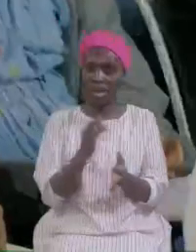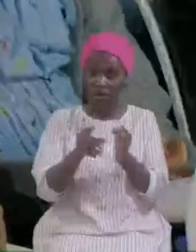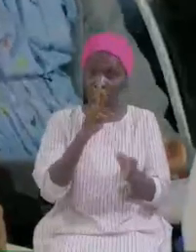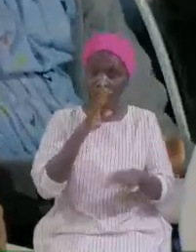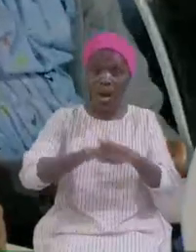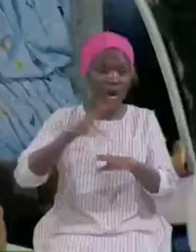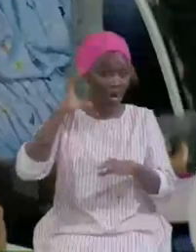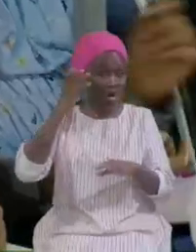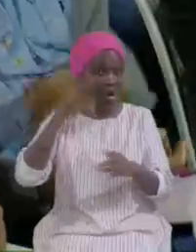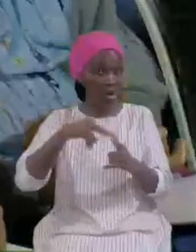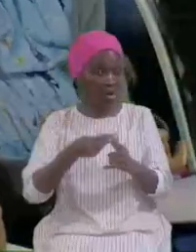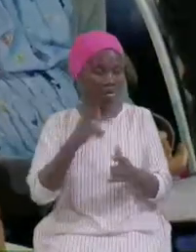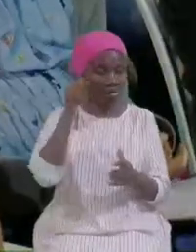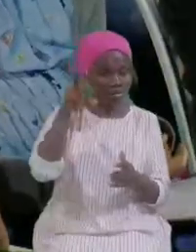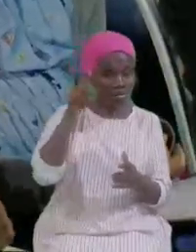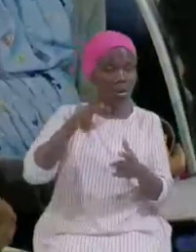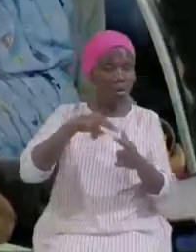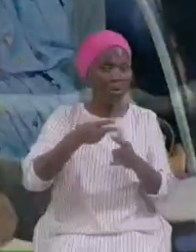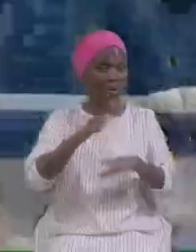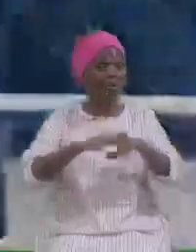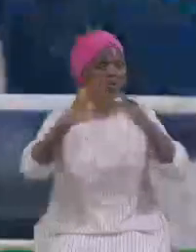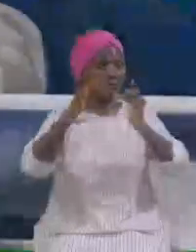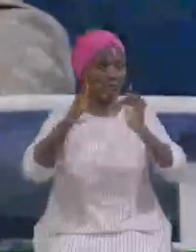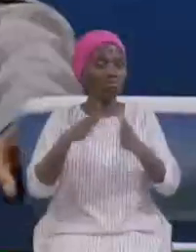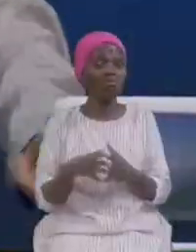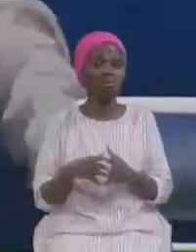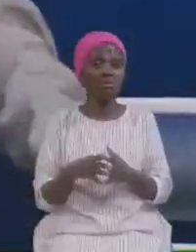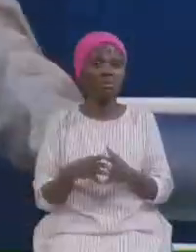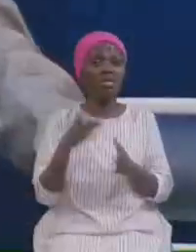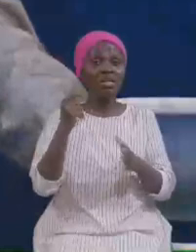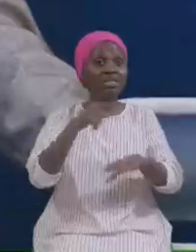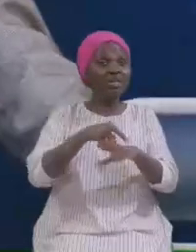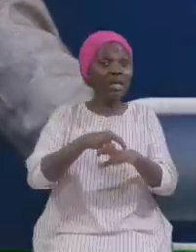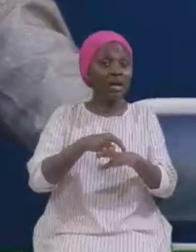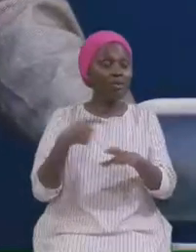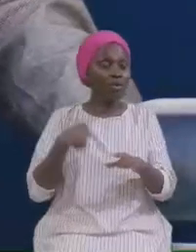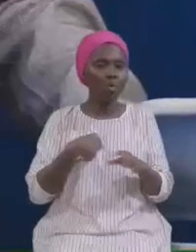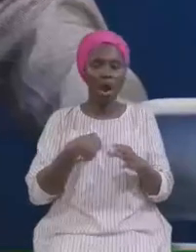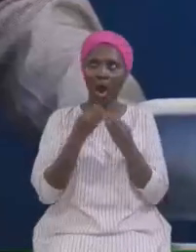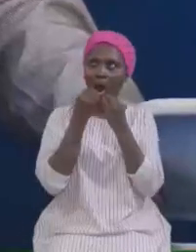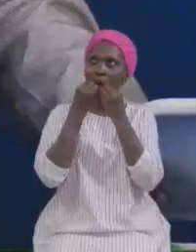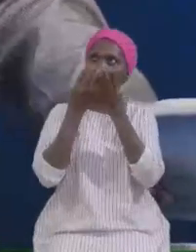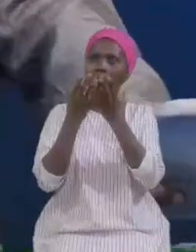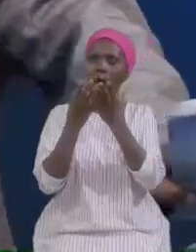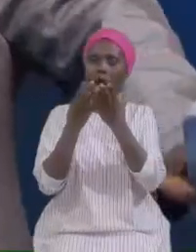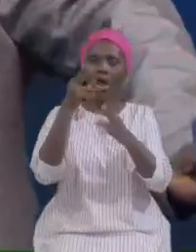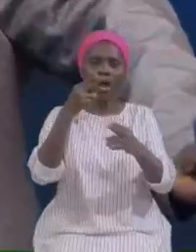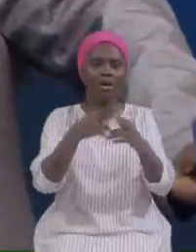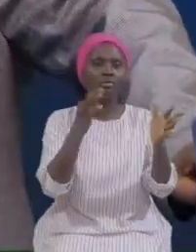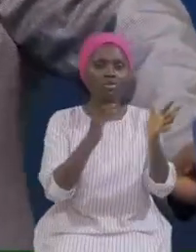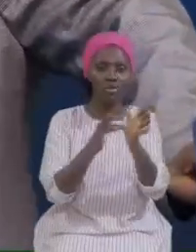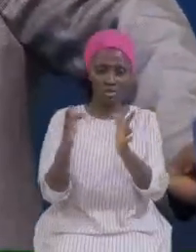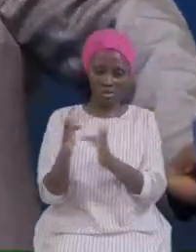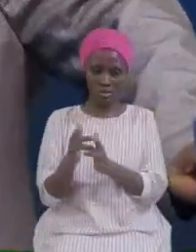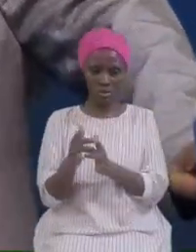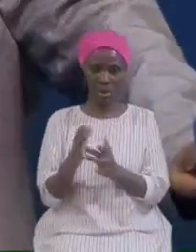ou à la télévision, tu es en ligne, dès que nous mentionnerons le nom de Jésus, et tu dis,